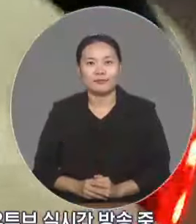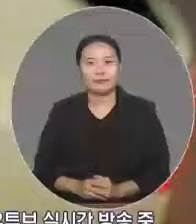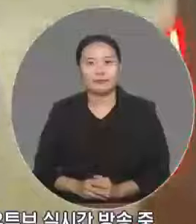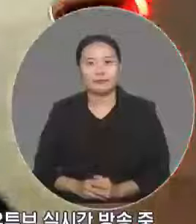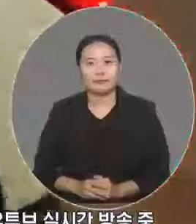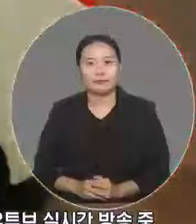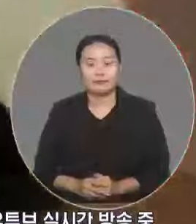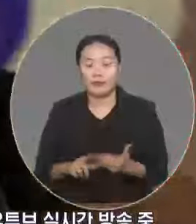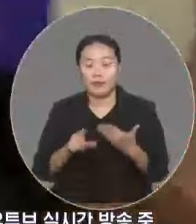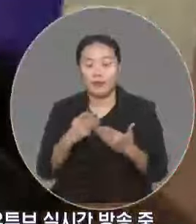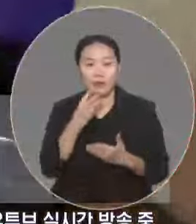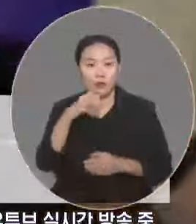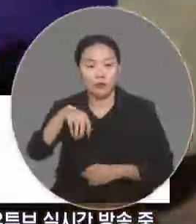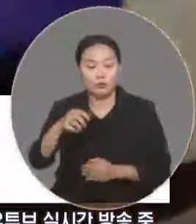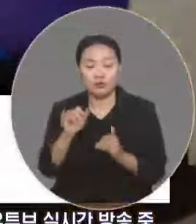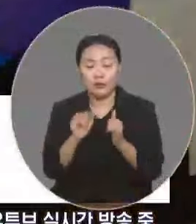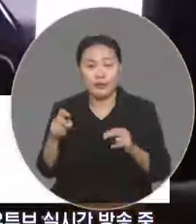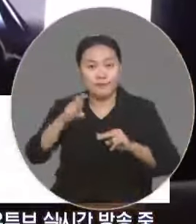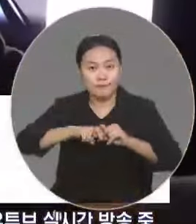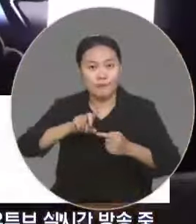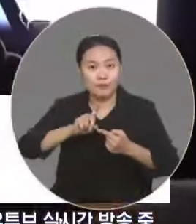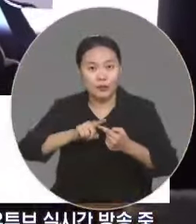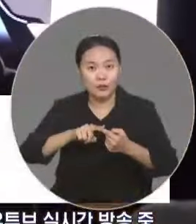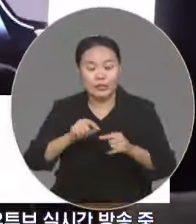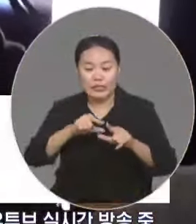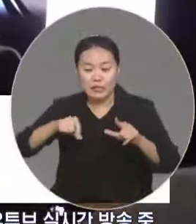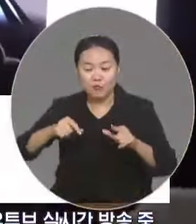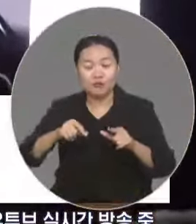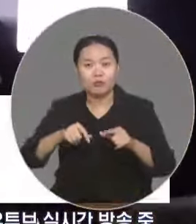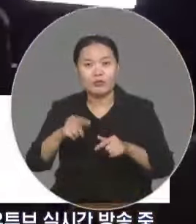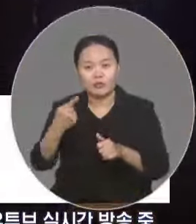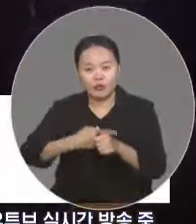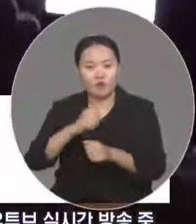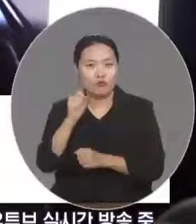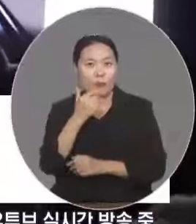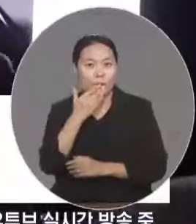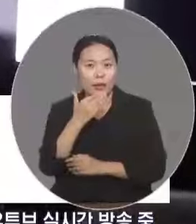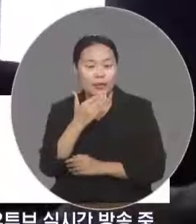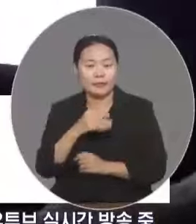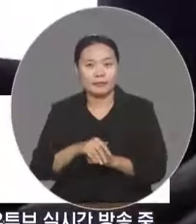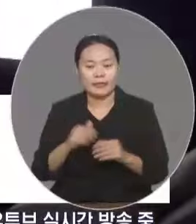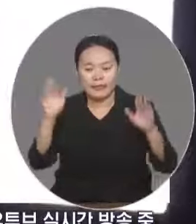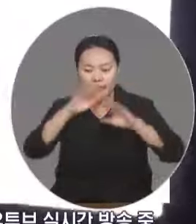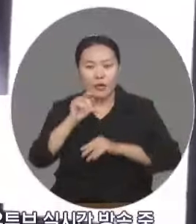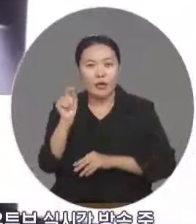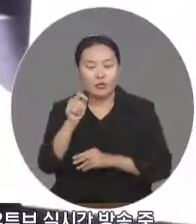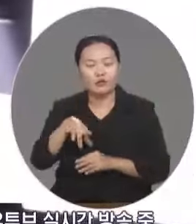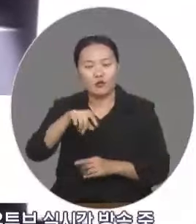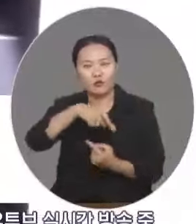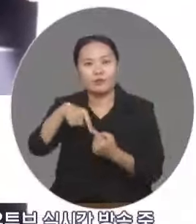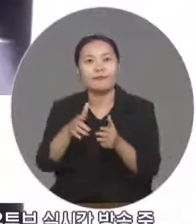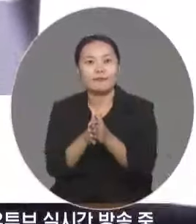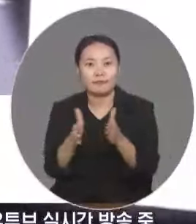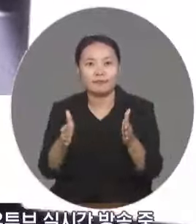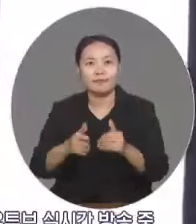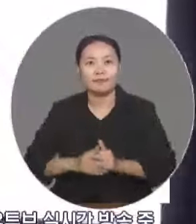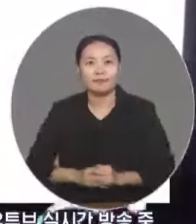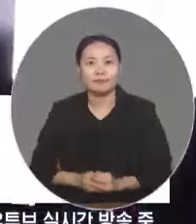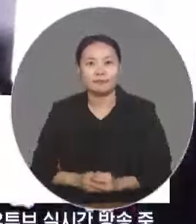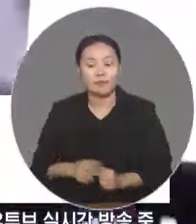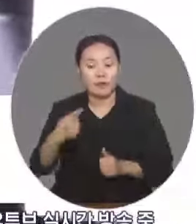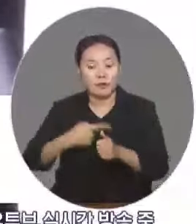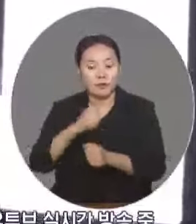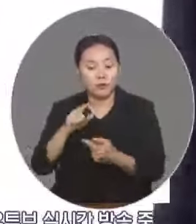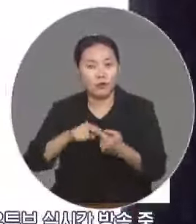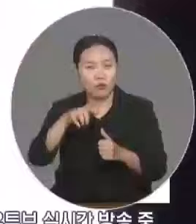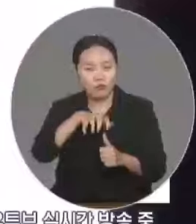지난달 서울에서도 운전자가 탑승한 상태에서 일부 구간 자율주행을 할 수 있는 심야 택시가 첫 운행을 시작하는 등